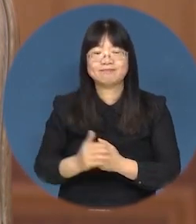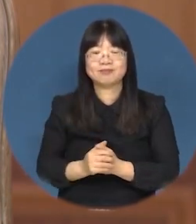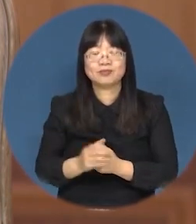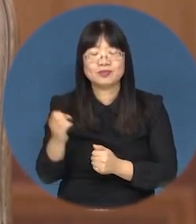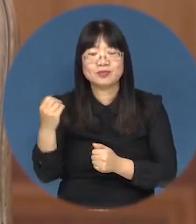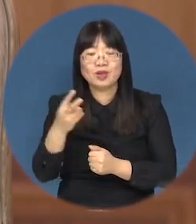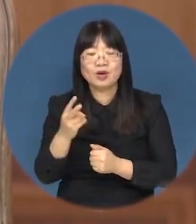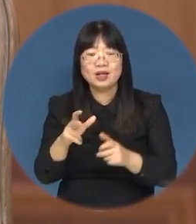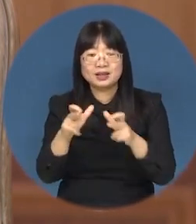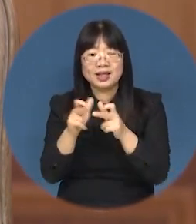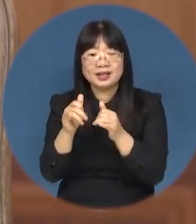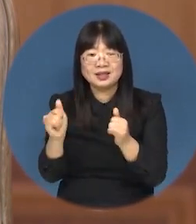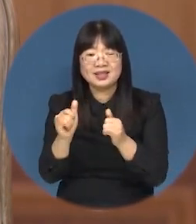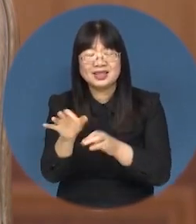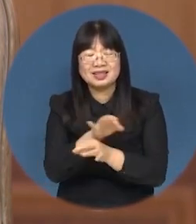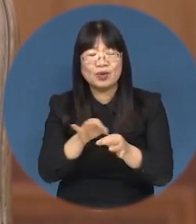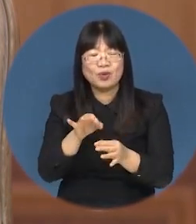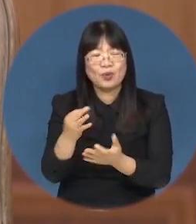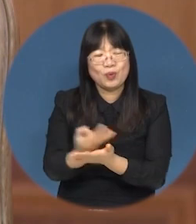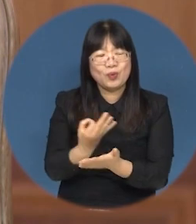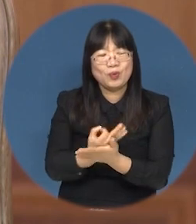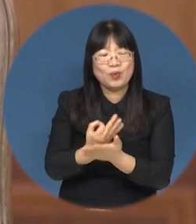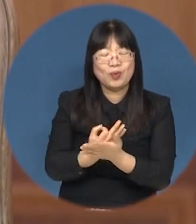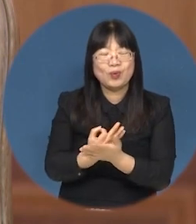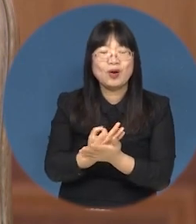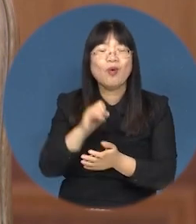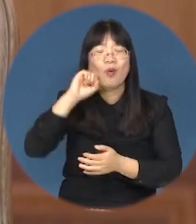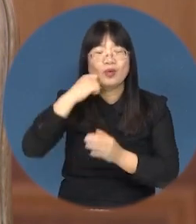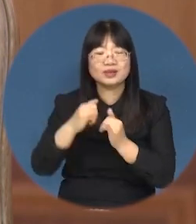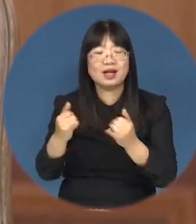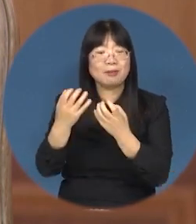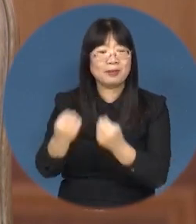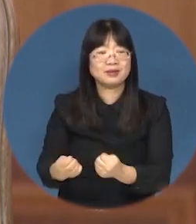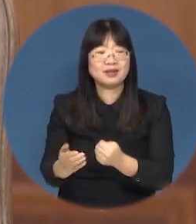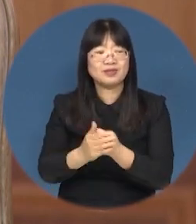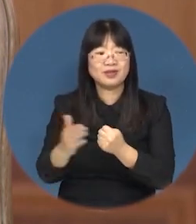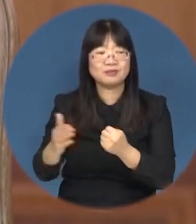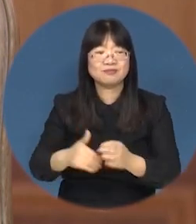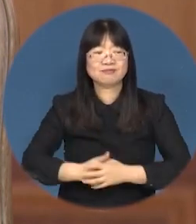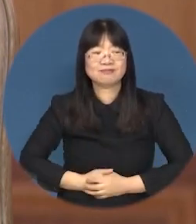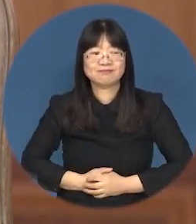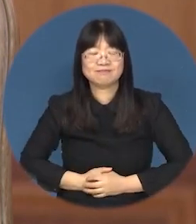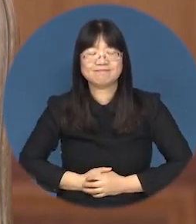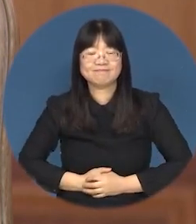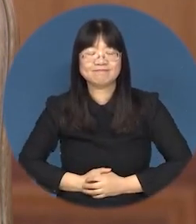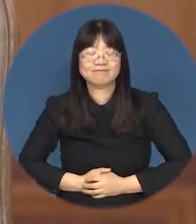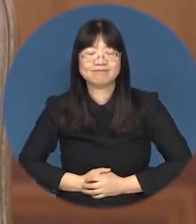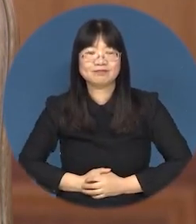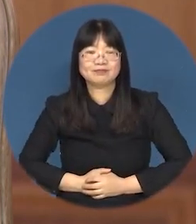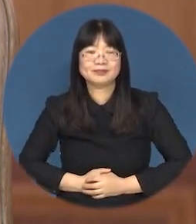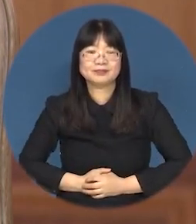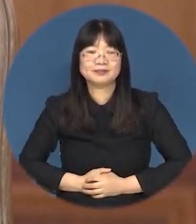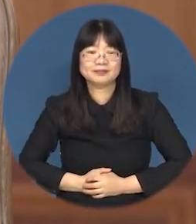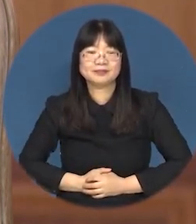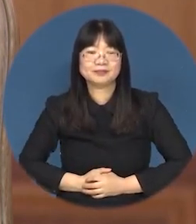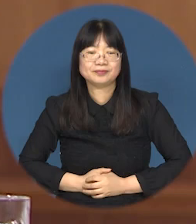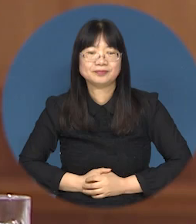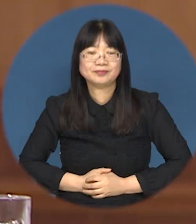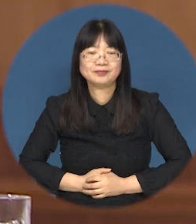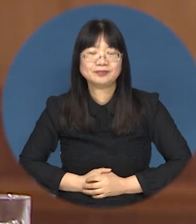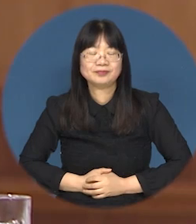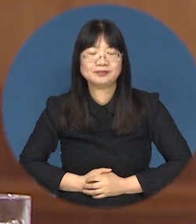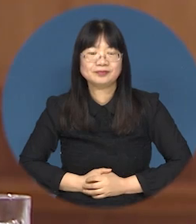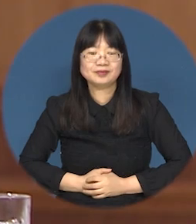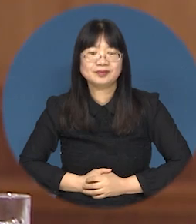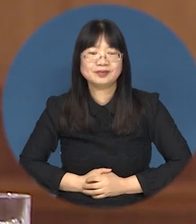더구나 또 장애인들이 경제적으로 어려우신 분들이 많아요. 많죠, 네. 많죠. 그러니까 더 어려우신 거예요. 네.